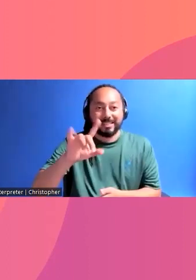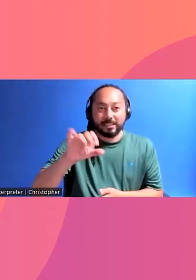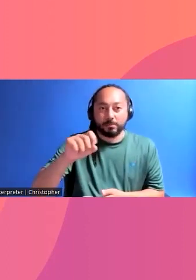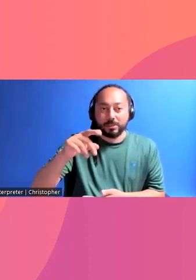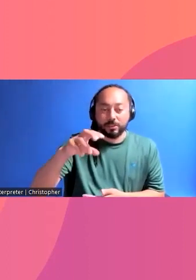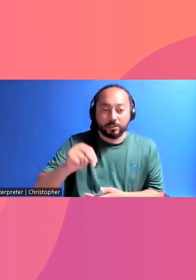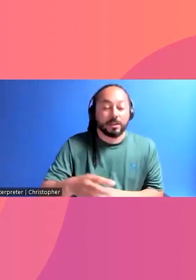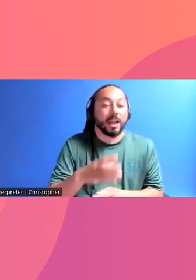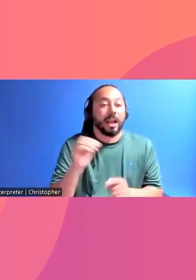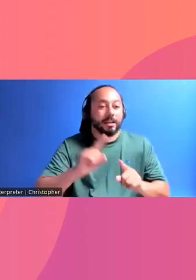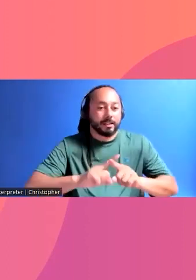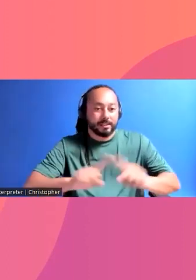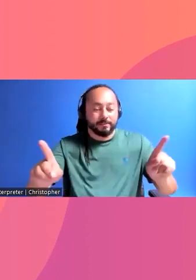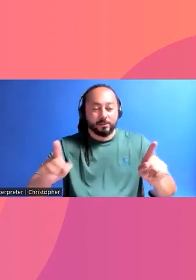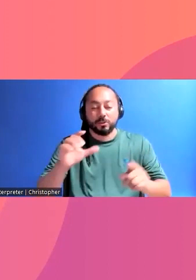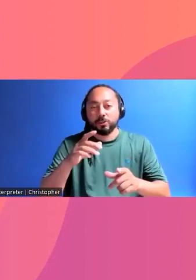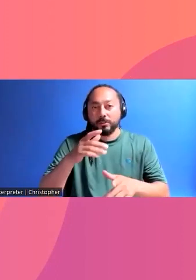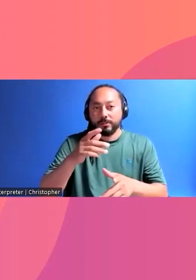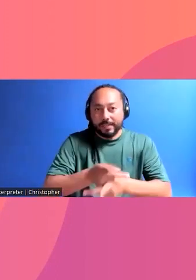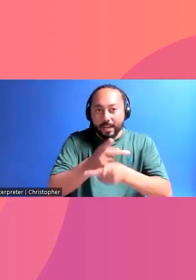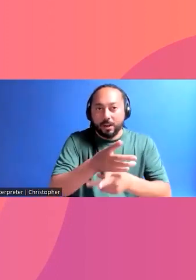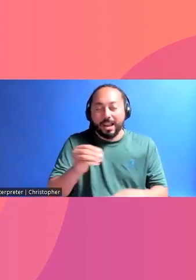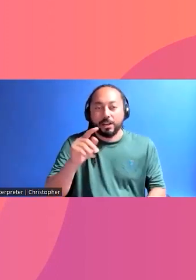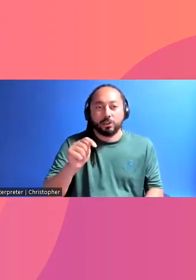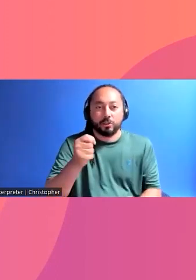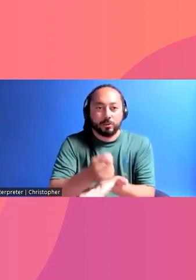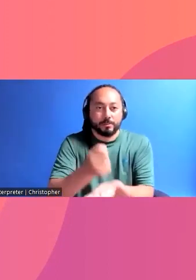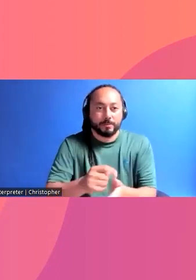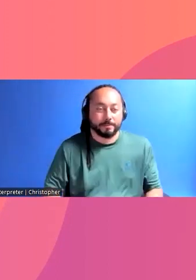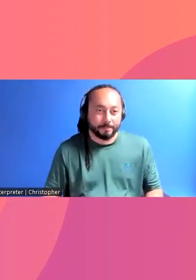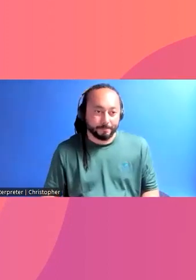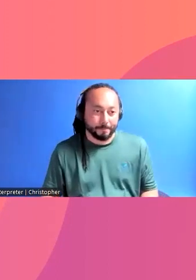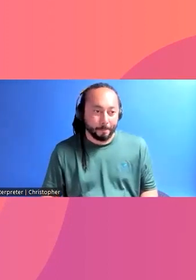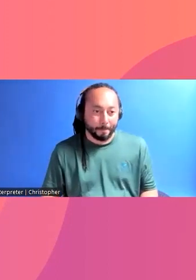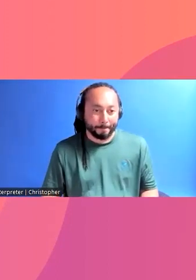des dispositions médicales et différences de traitement.